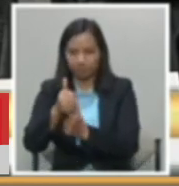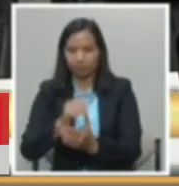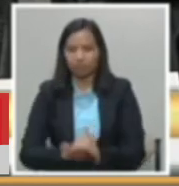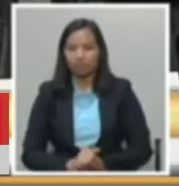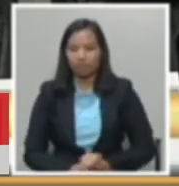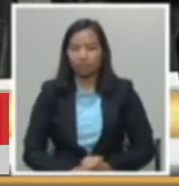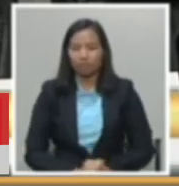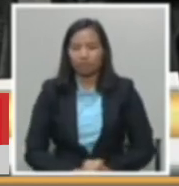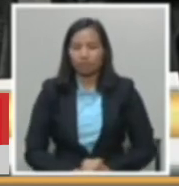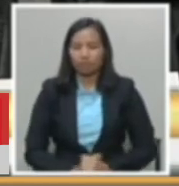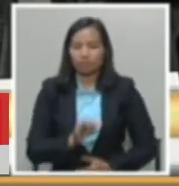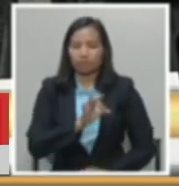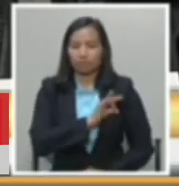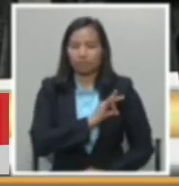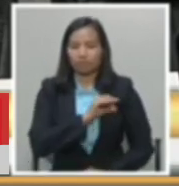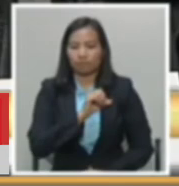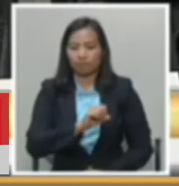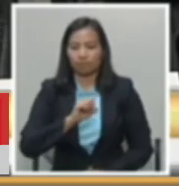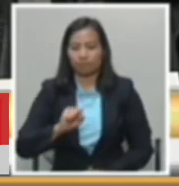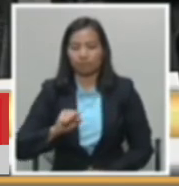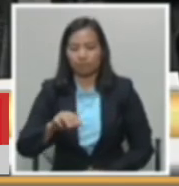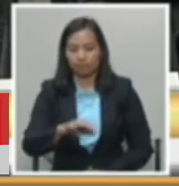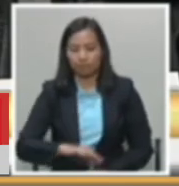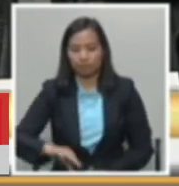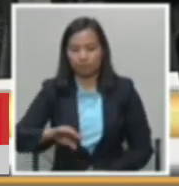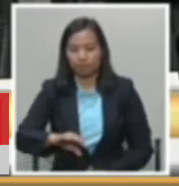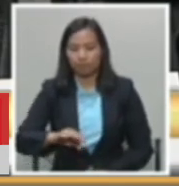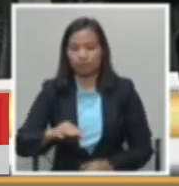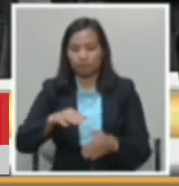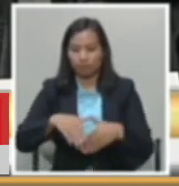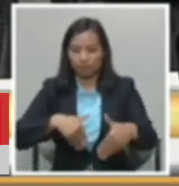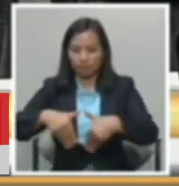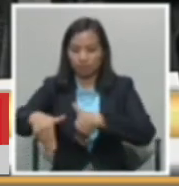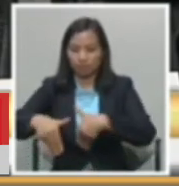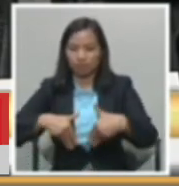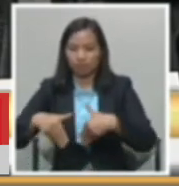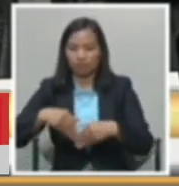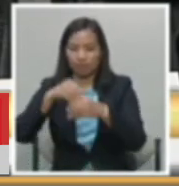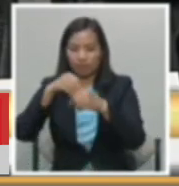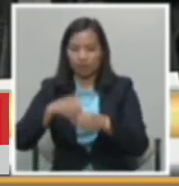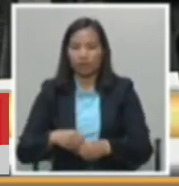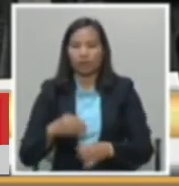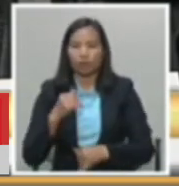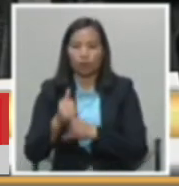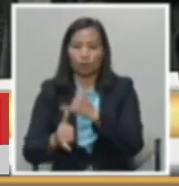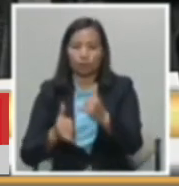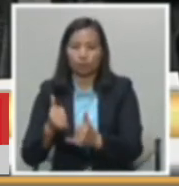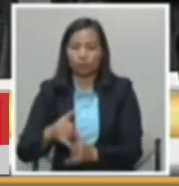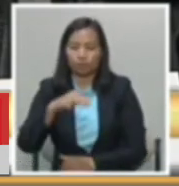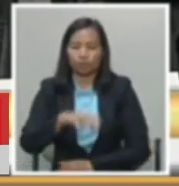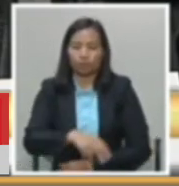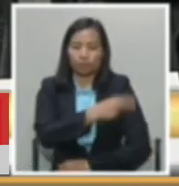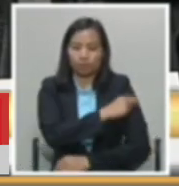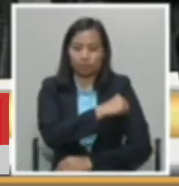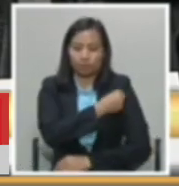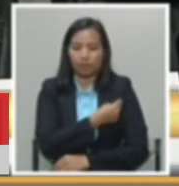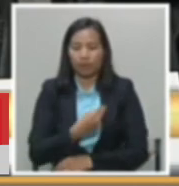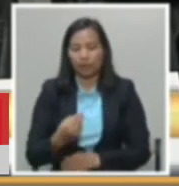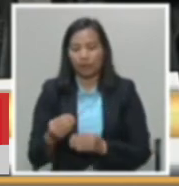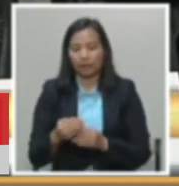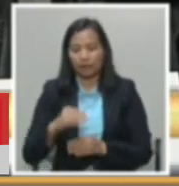ที่สมาชิกผู้แทนราษฎรทุกท่านเพราะพี่น้องประชาชนอยู่กับการไปโรงพยาบาลอยู่กับการอยู่การกิน